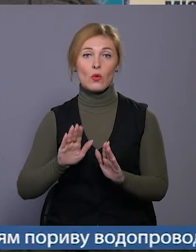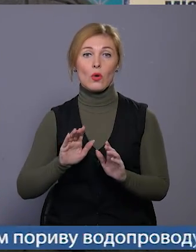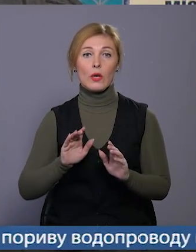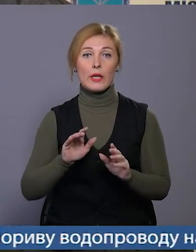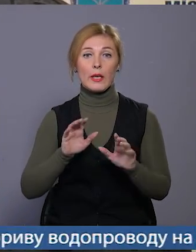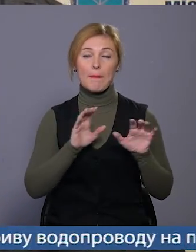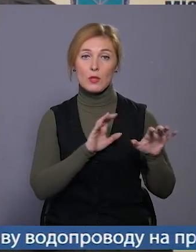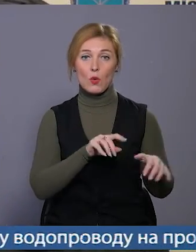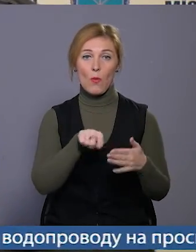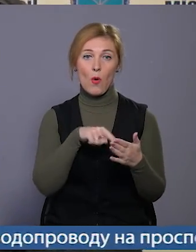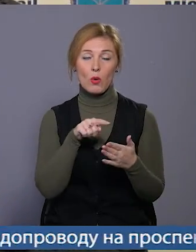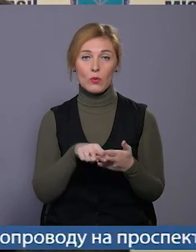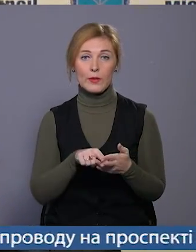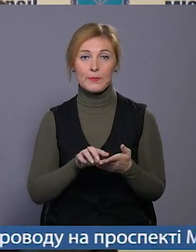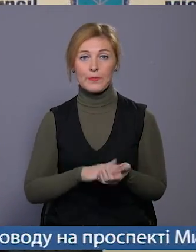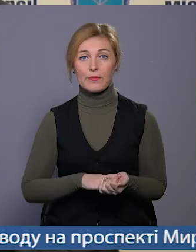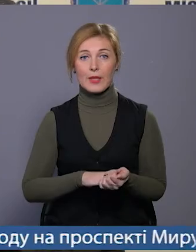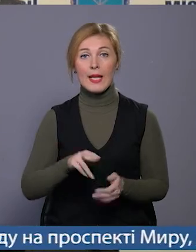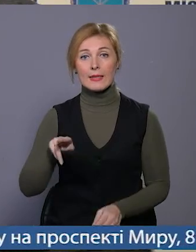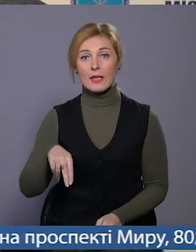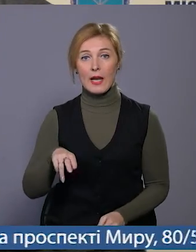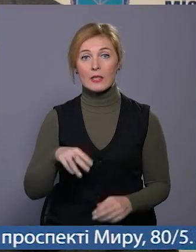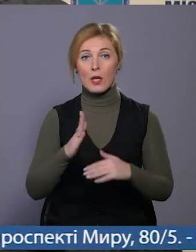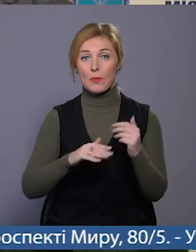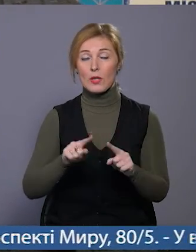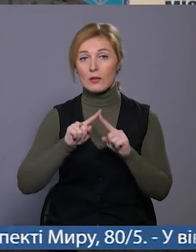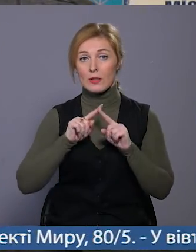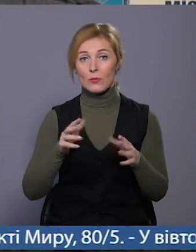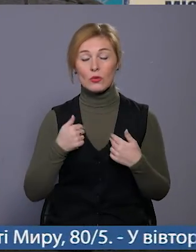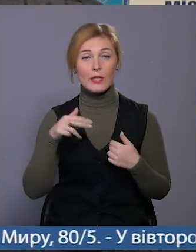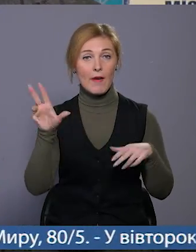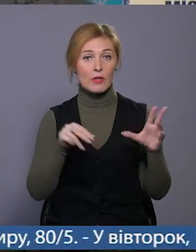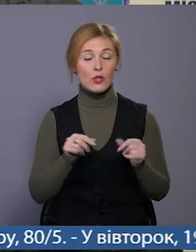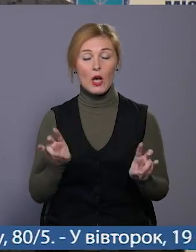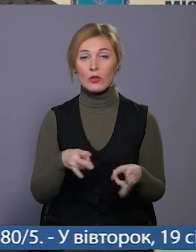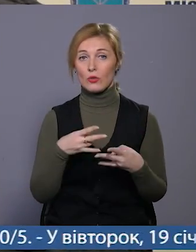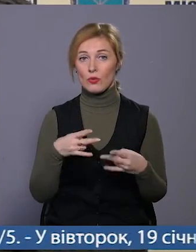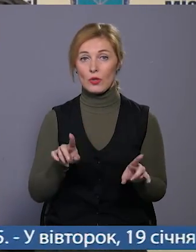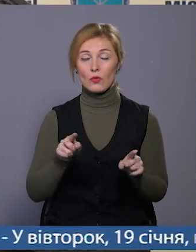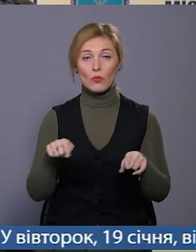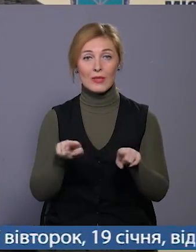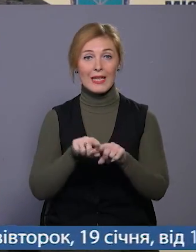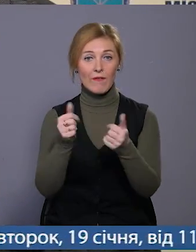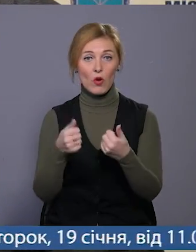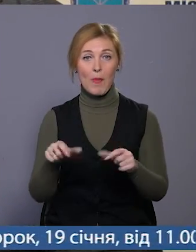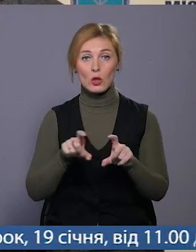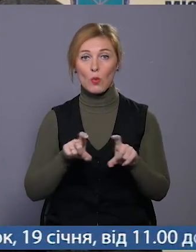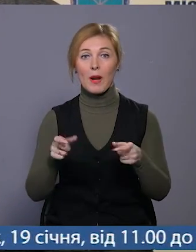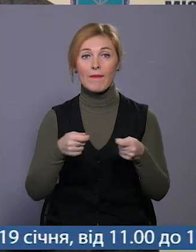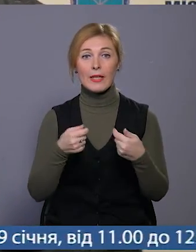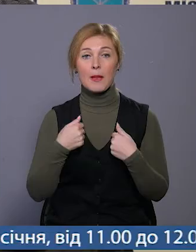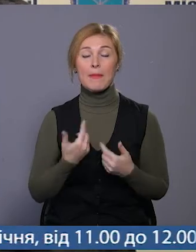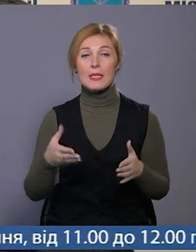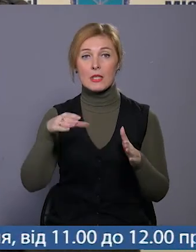голові. Посади директора департаменту не буде. Я, в принципі, наразі вважаю її недоцільною, тому такий формат управління ми застосовуємо.